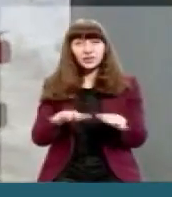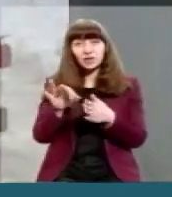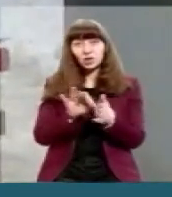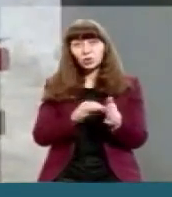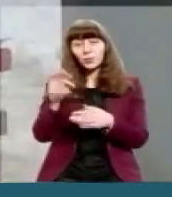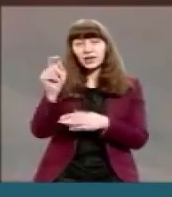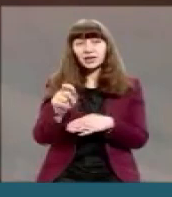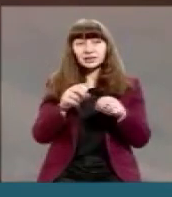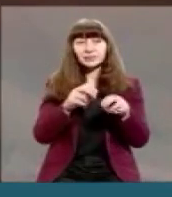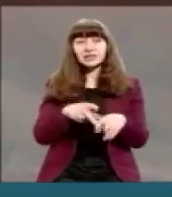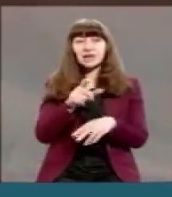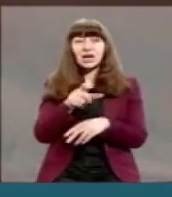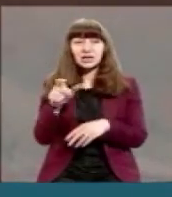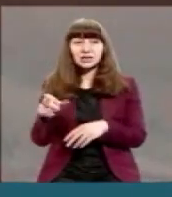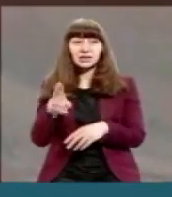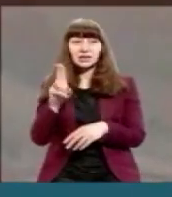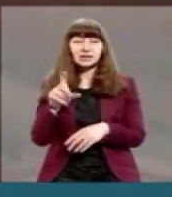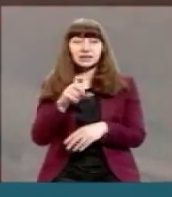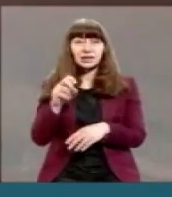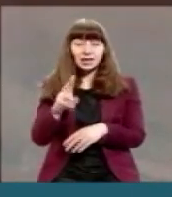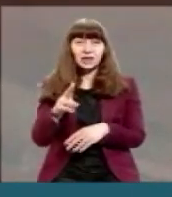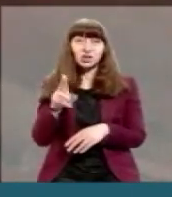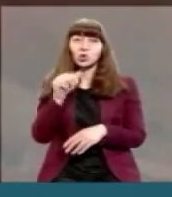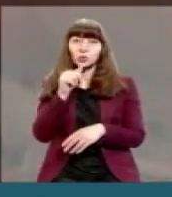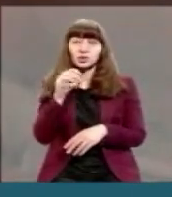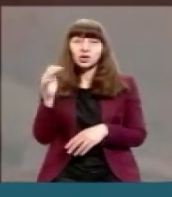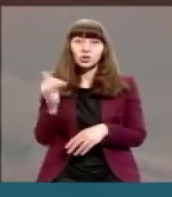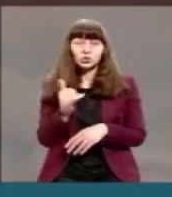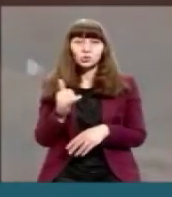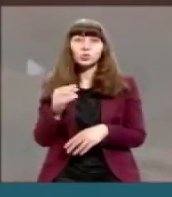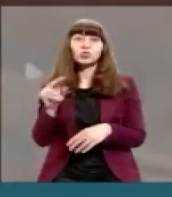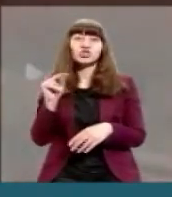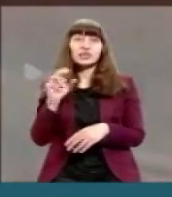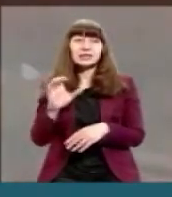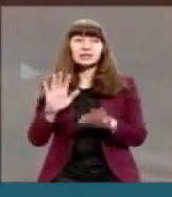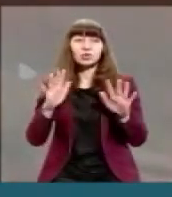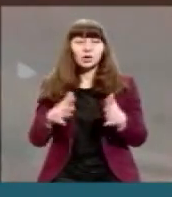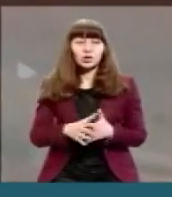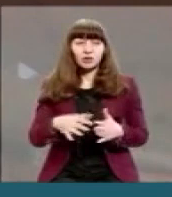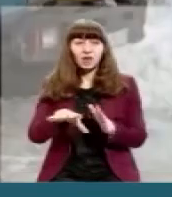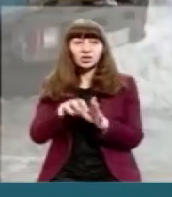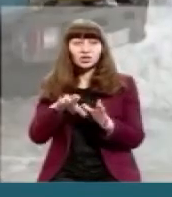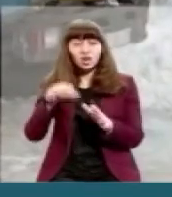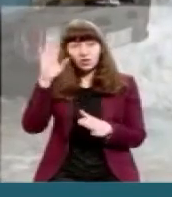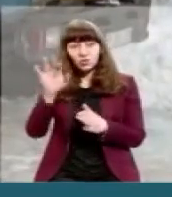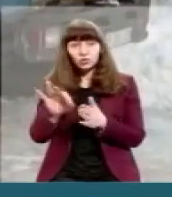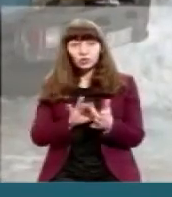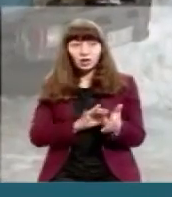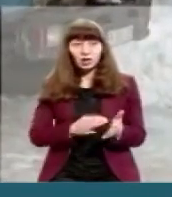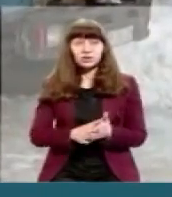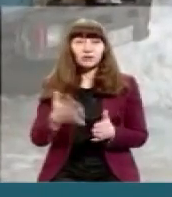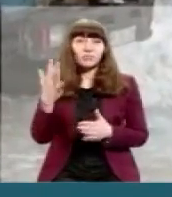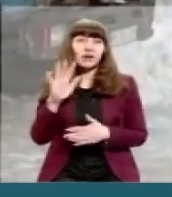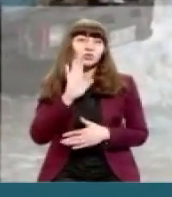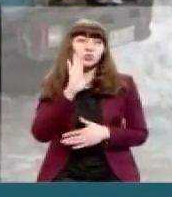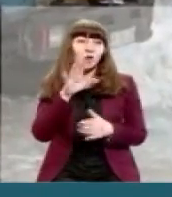прибыли специалисты ГКП Костанайсук, ТЭК и департамента по чрезвычайным ситуациям. Воду откачали в короткие сроки. Так, к 5 часам утра